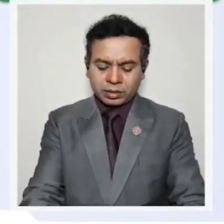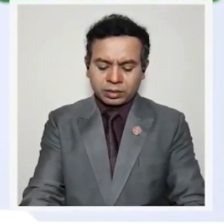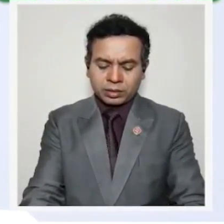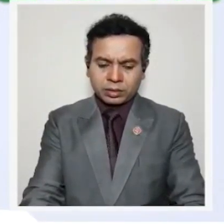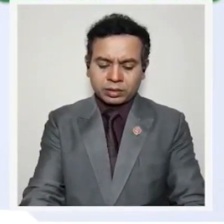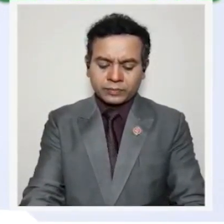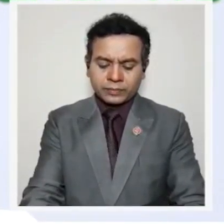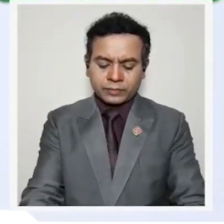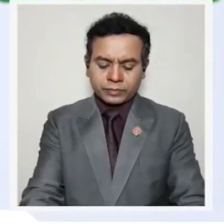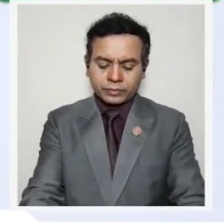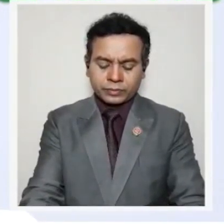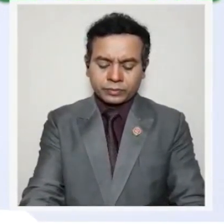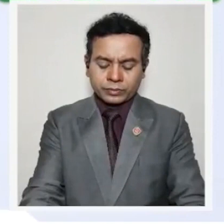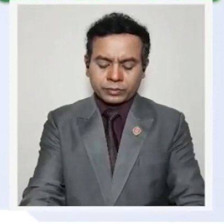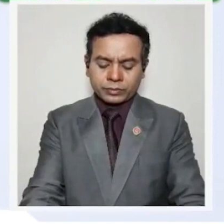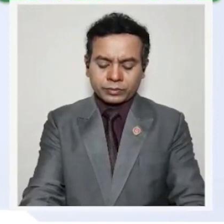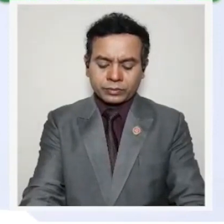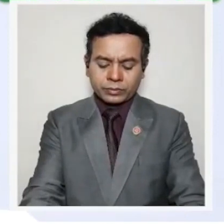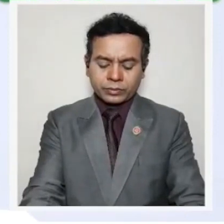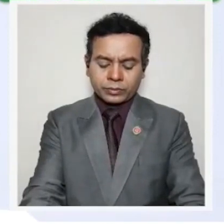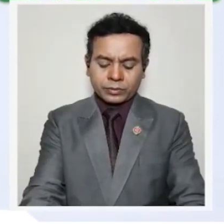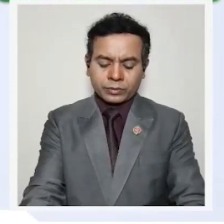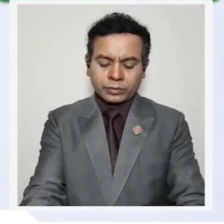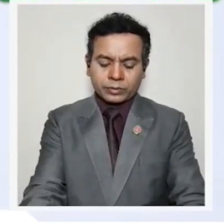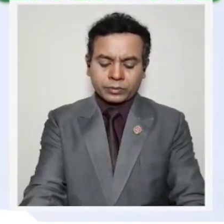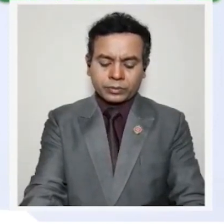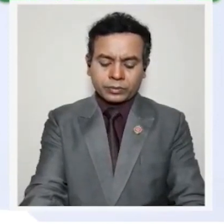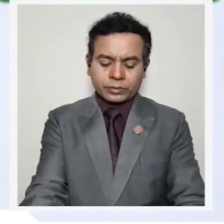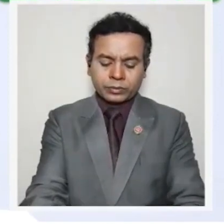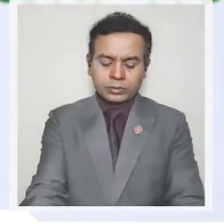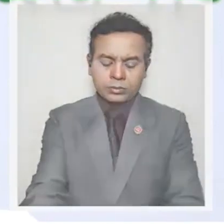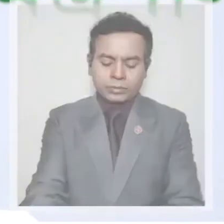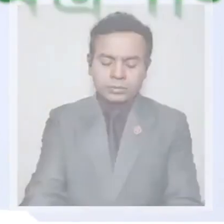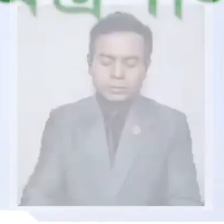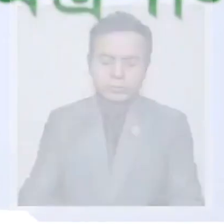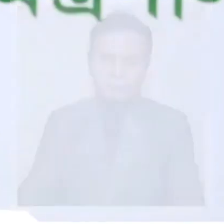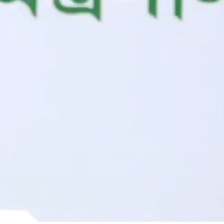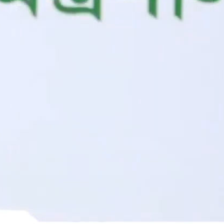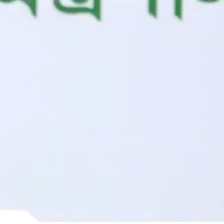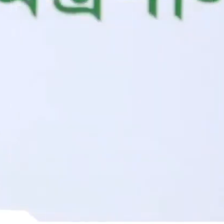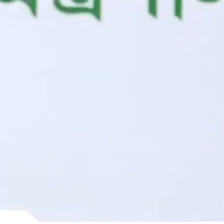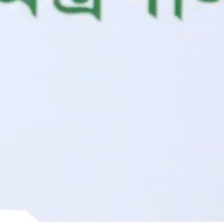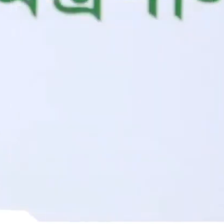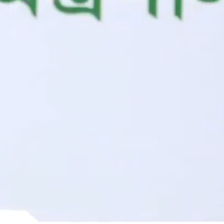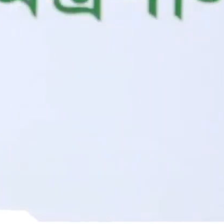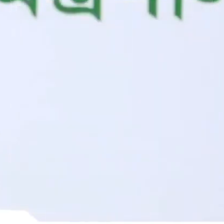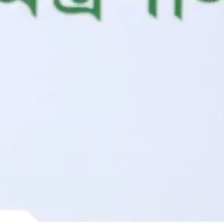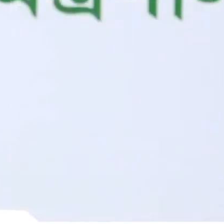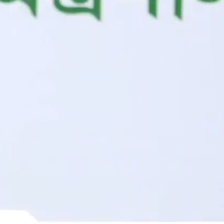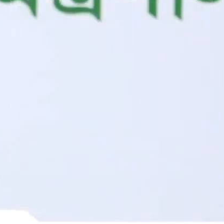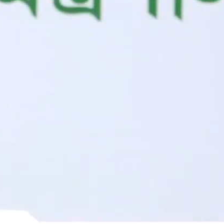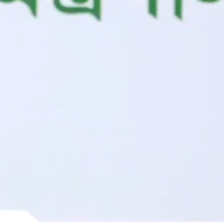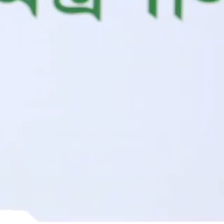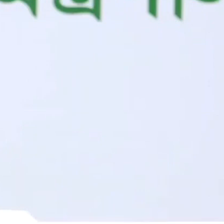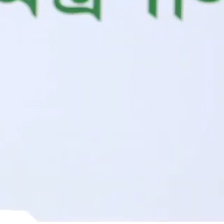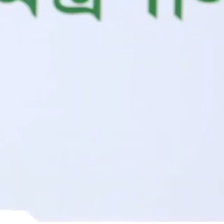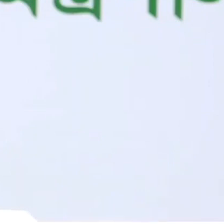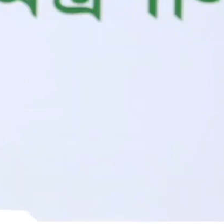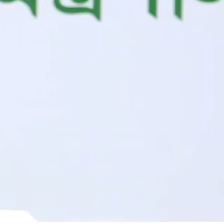9267টি পরীক্ষা হয়েছে আগের দিনের নমুনা সহ 9310টি। এ পর্যন্ত পরীক্ষা